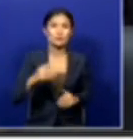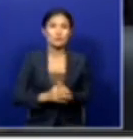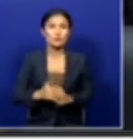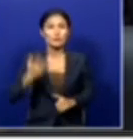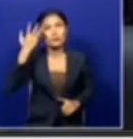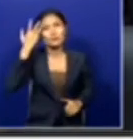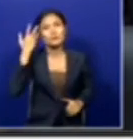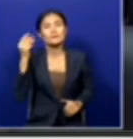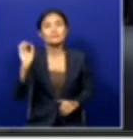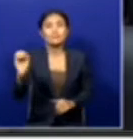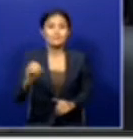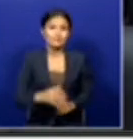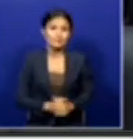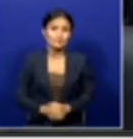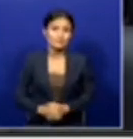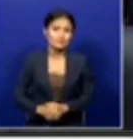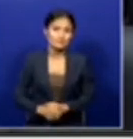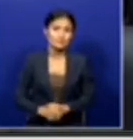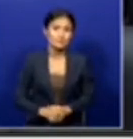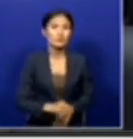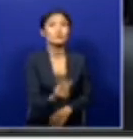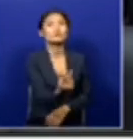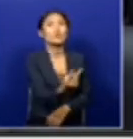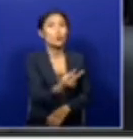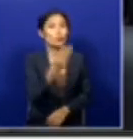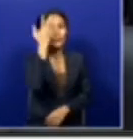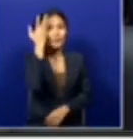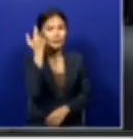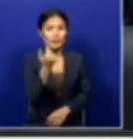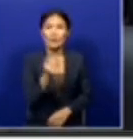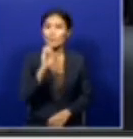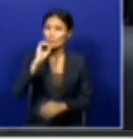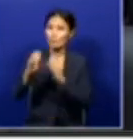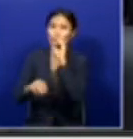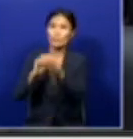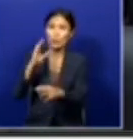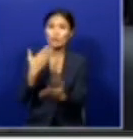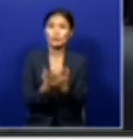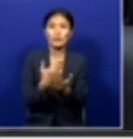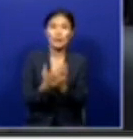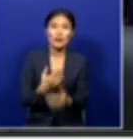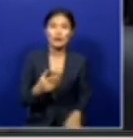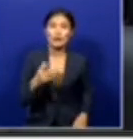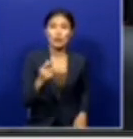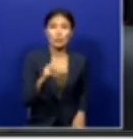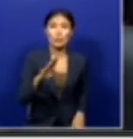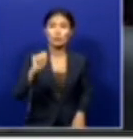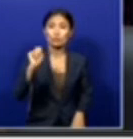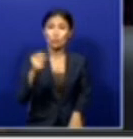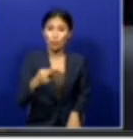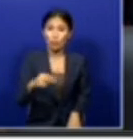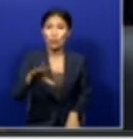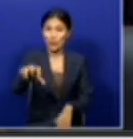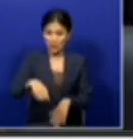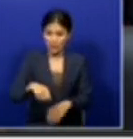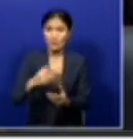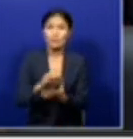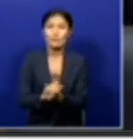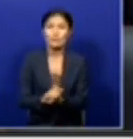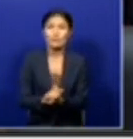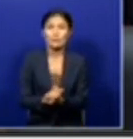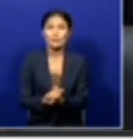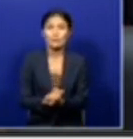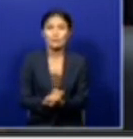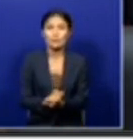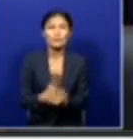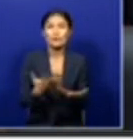อกฮะท่านสองคนเป็นคนคิดให้ไม่ว่าจะเป็นเรื่องเอาเงินท้องถิ่นเข้าคืนไม่ว่าจะเป็น